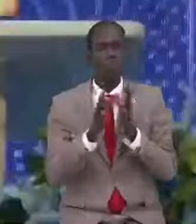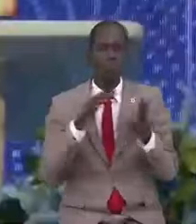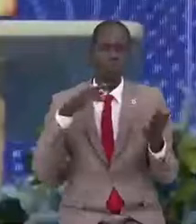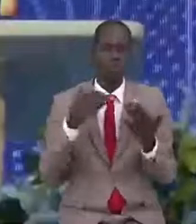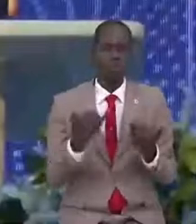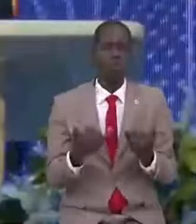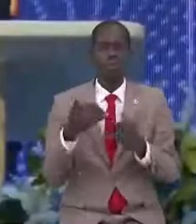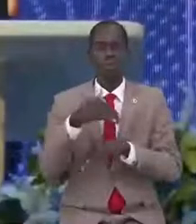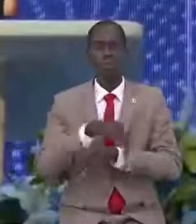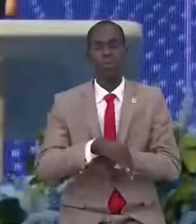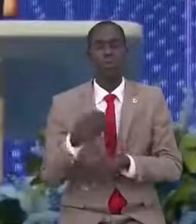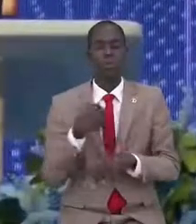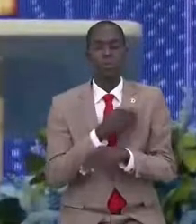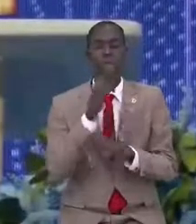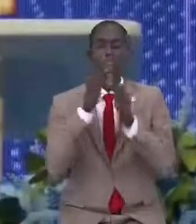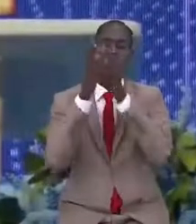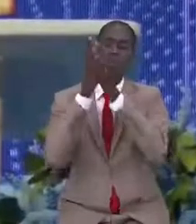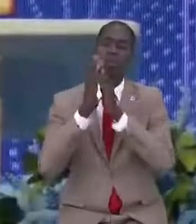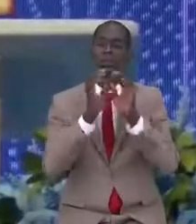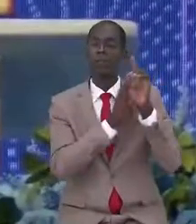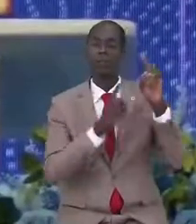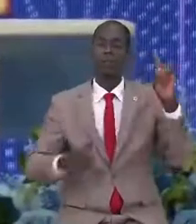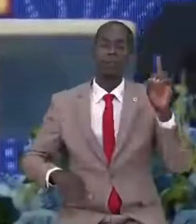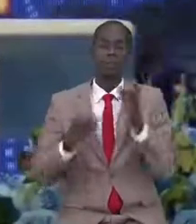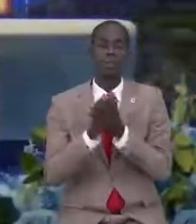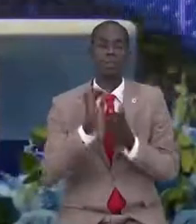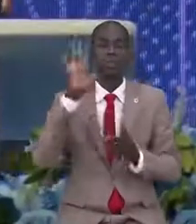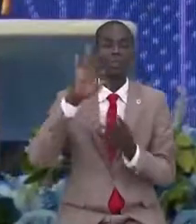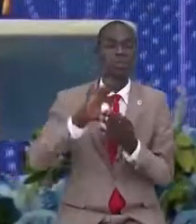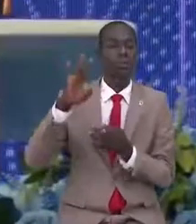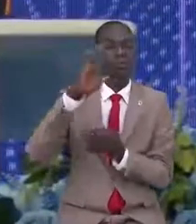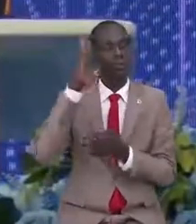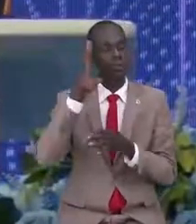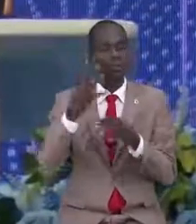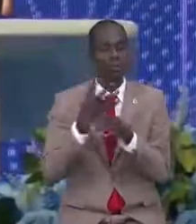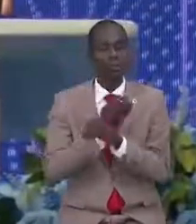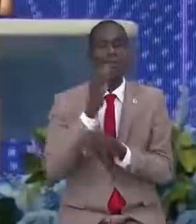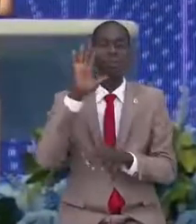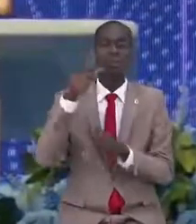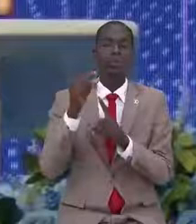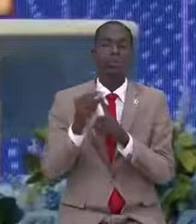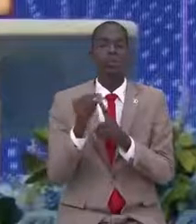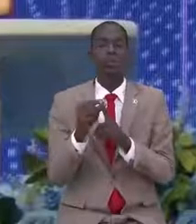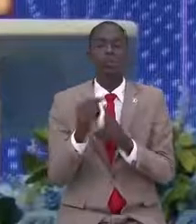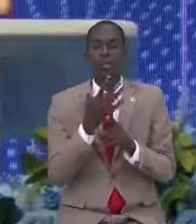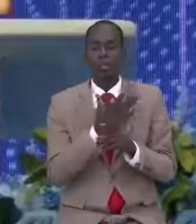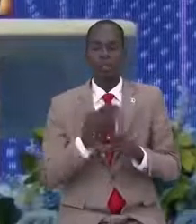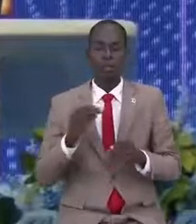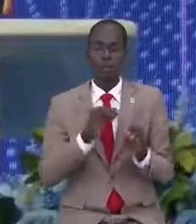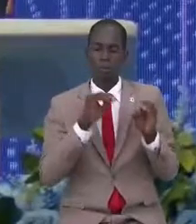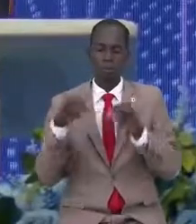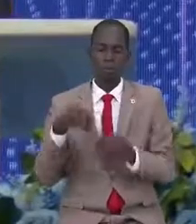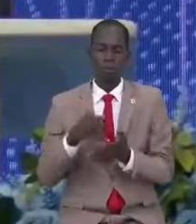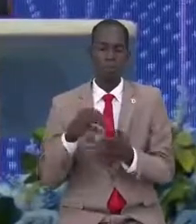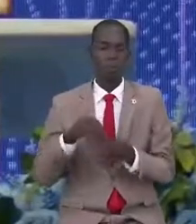pour l'étude biblique d'aujourd'hui. Demandons que ton esprit prenne la parole et l'applique à notre